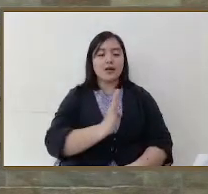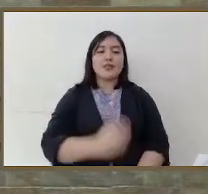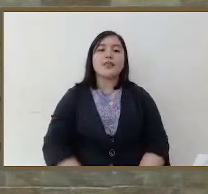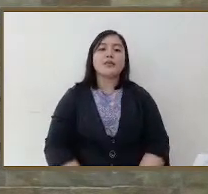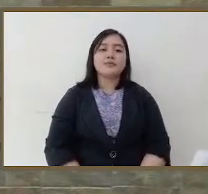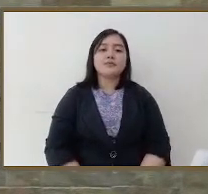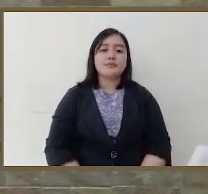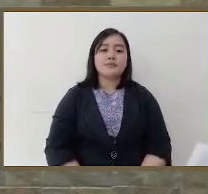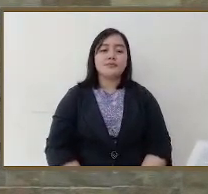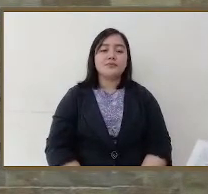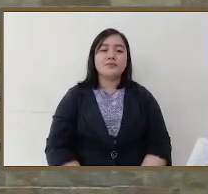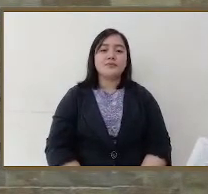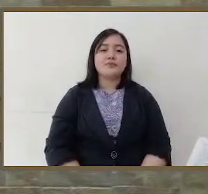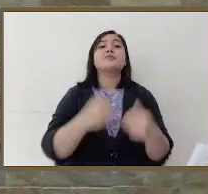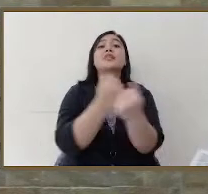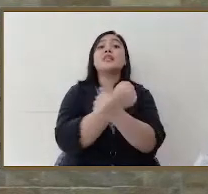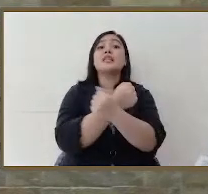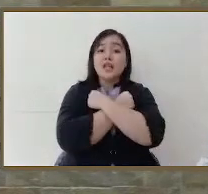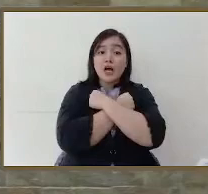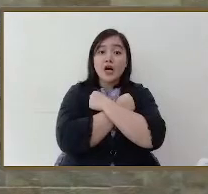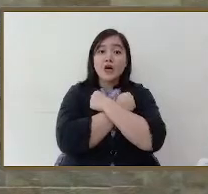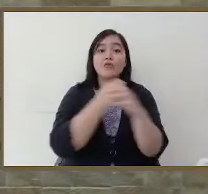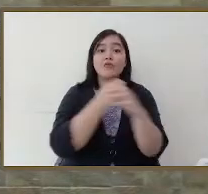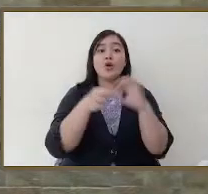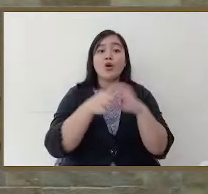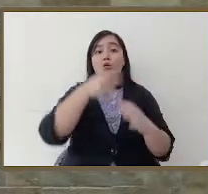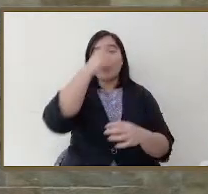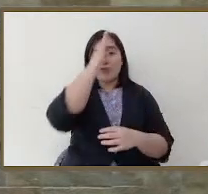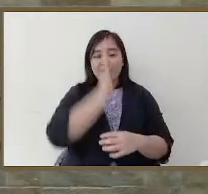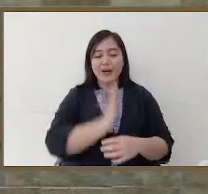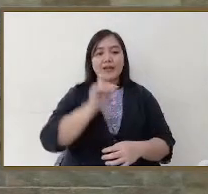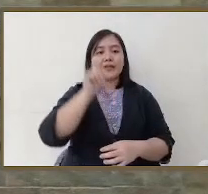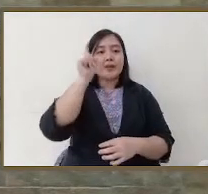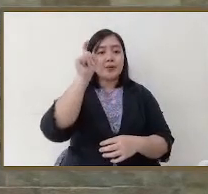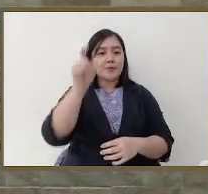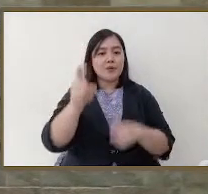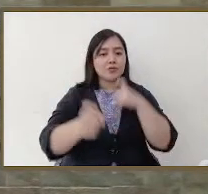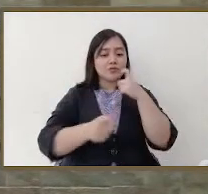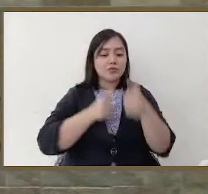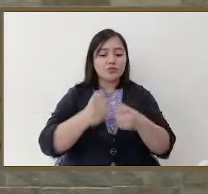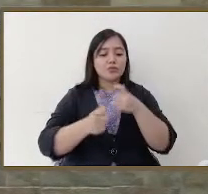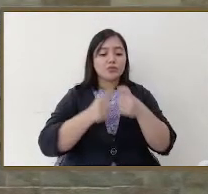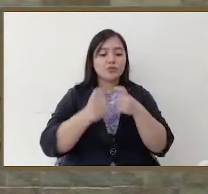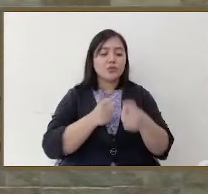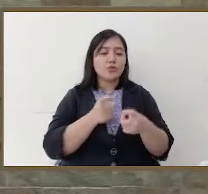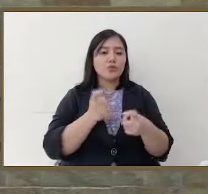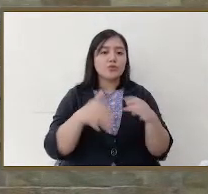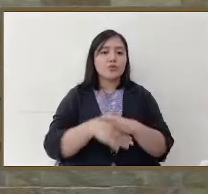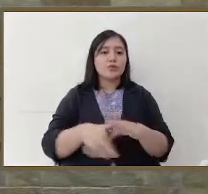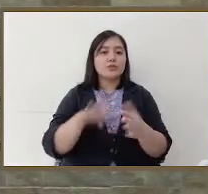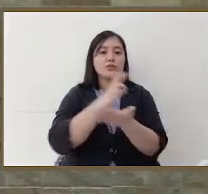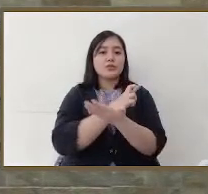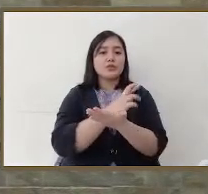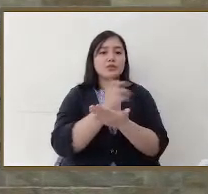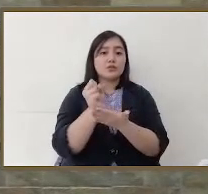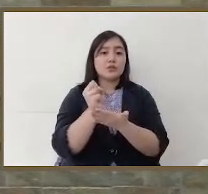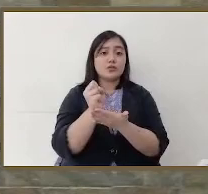Ang pagmamahal ng Diyos ang dapat ang pagyamanin sa loob ng relationship.